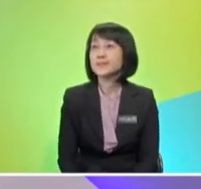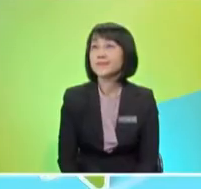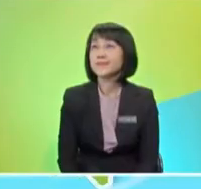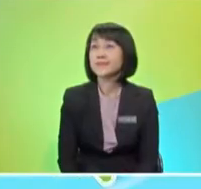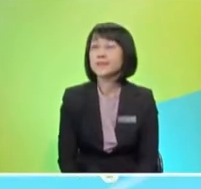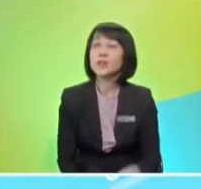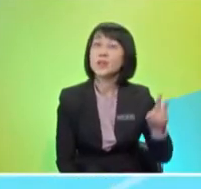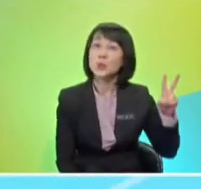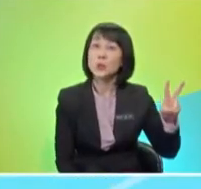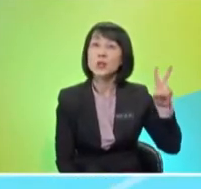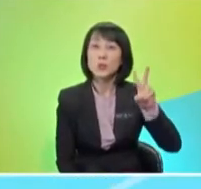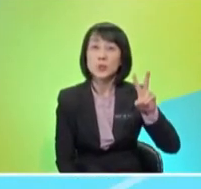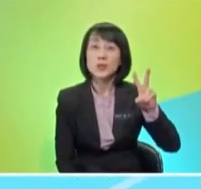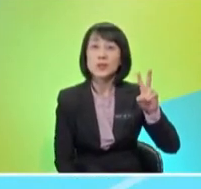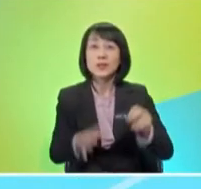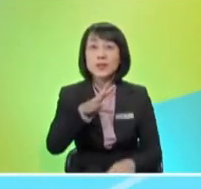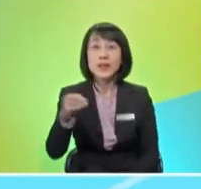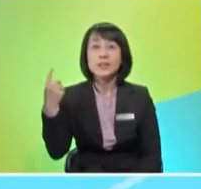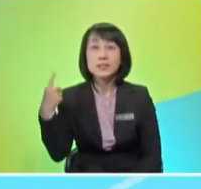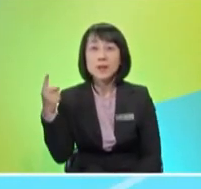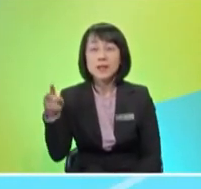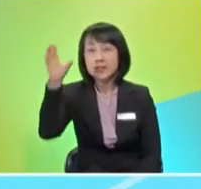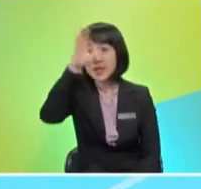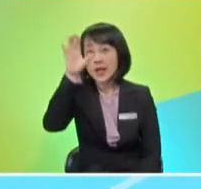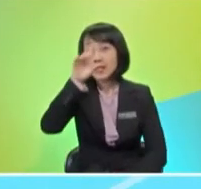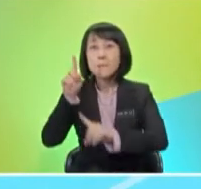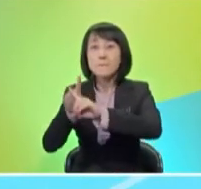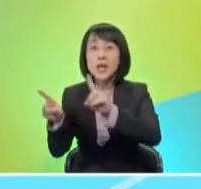22 dan 11 dan 11